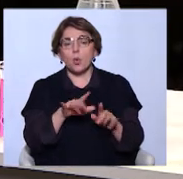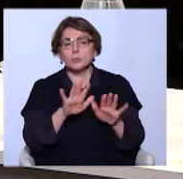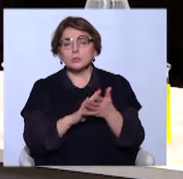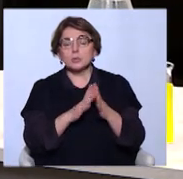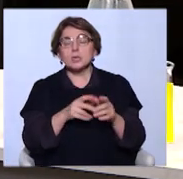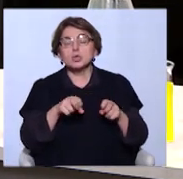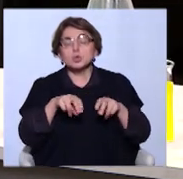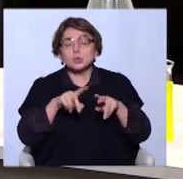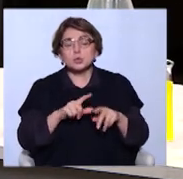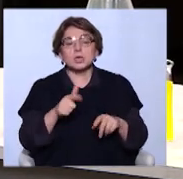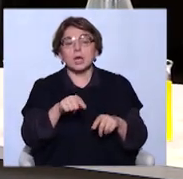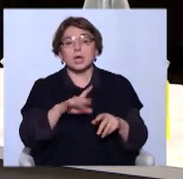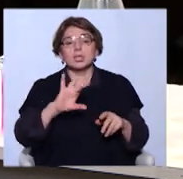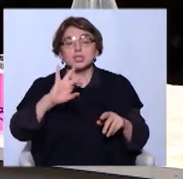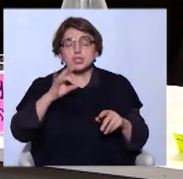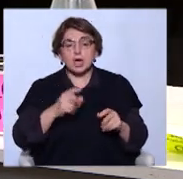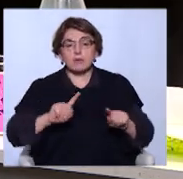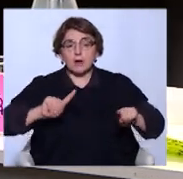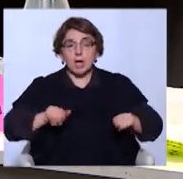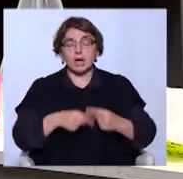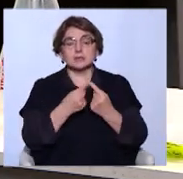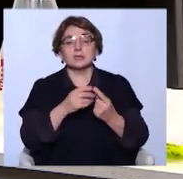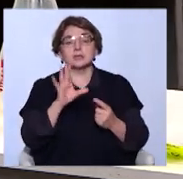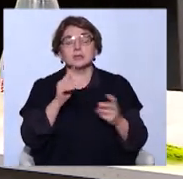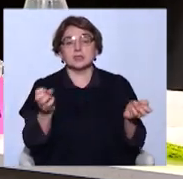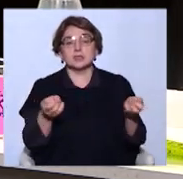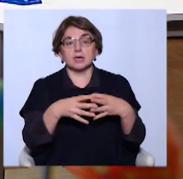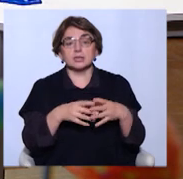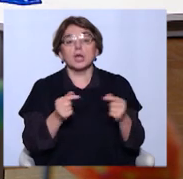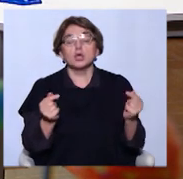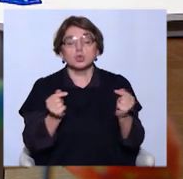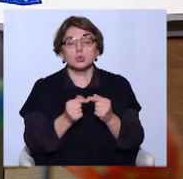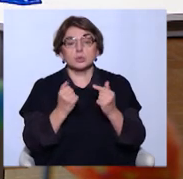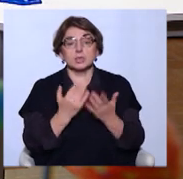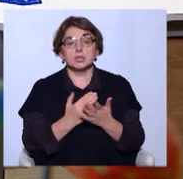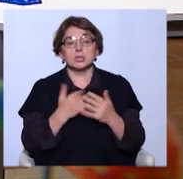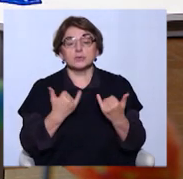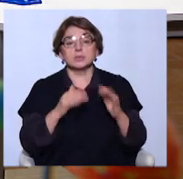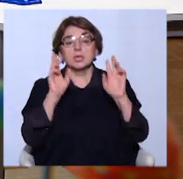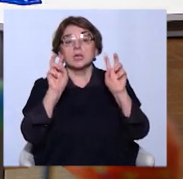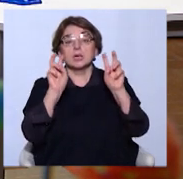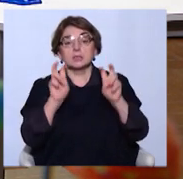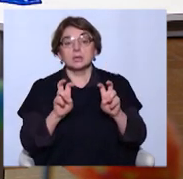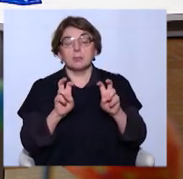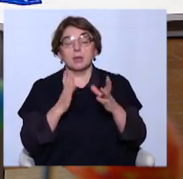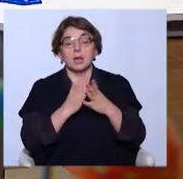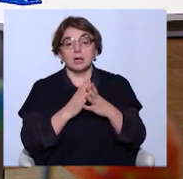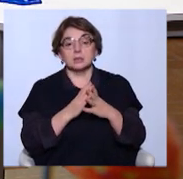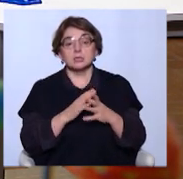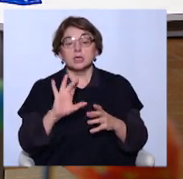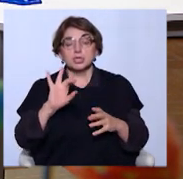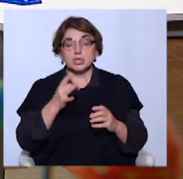აქვს ჟანგვა-აღდგენით რეაქციას. Რა არის ჟანგვა-აღდგენითი რეაქცია? Სწორედ ეს არის ჩვენი დღევანდელი გაკვეთილის